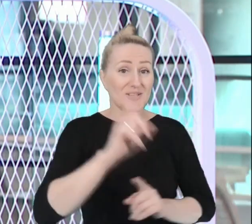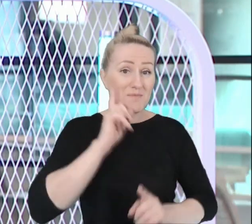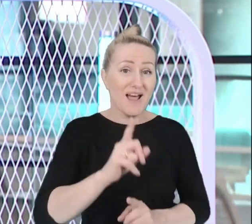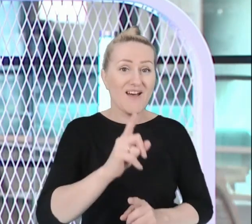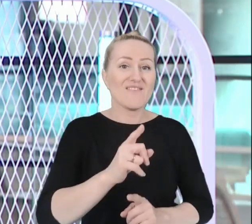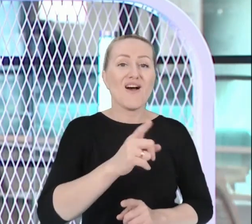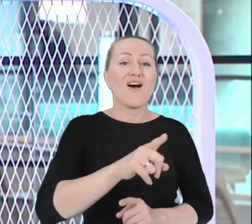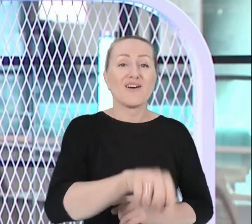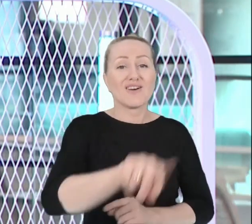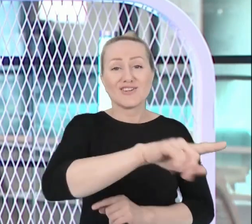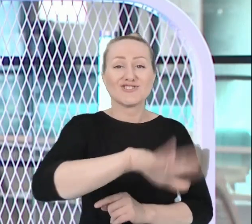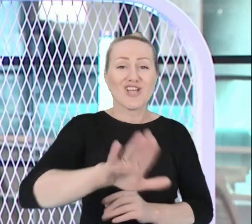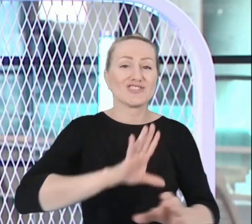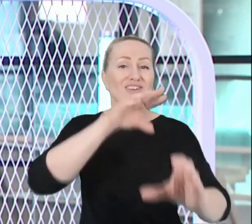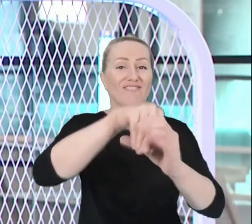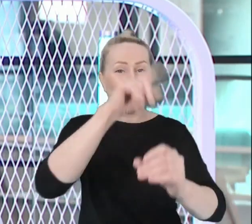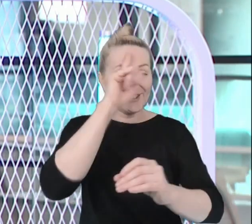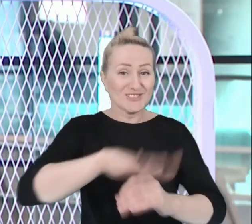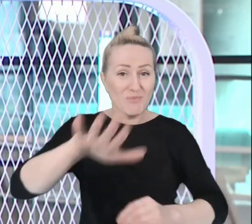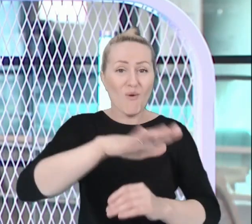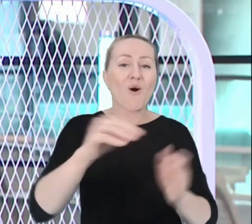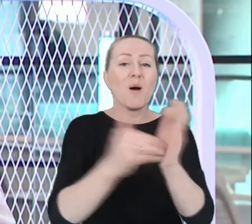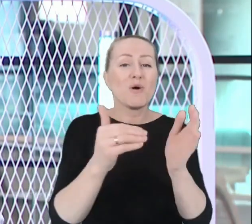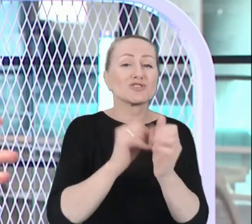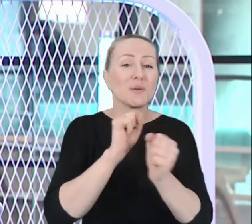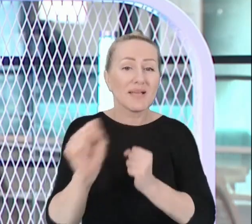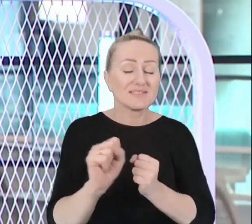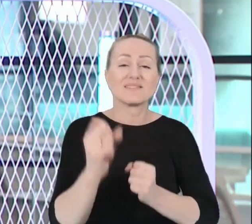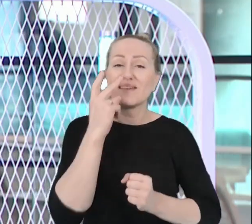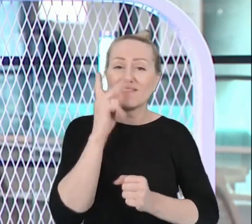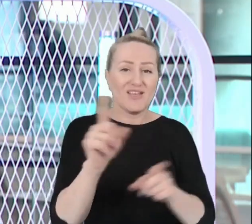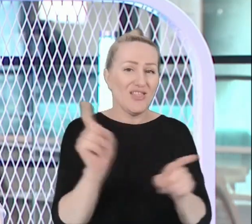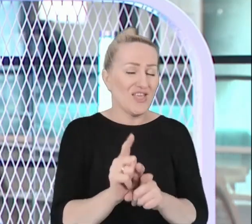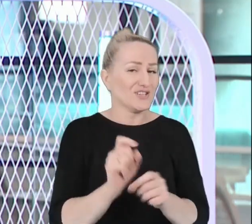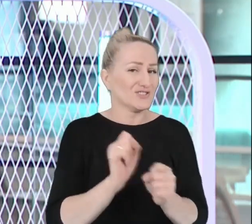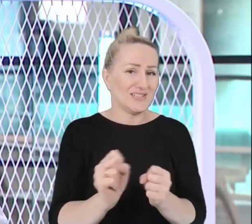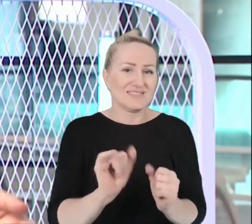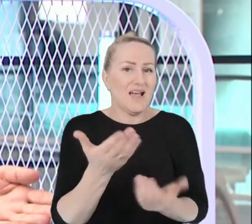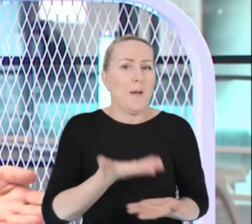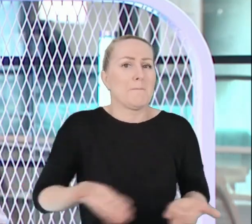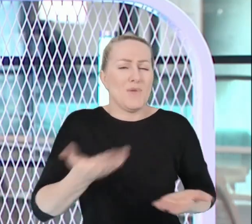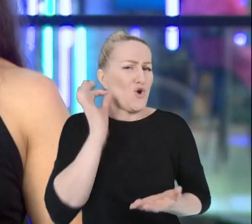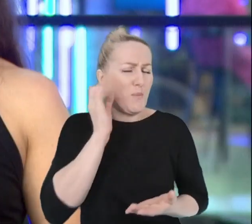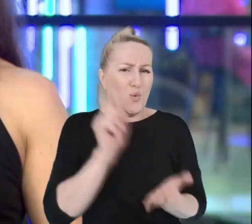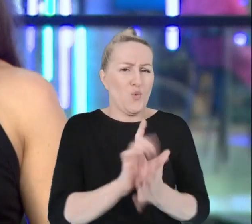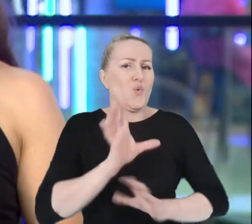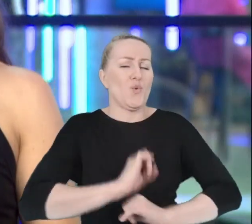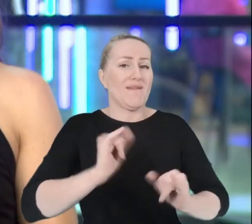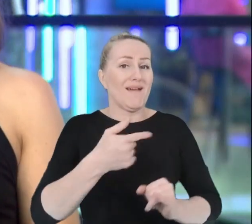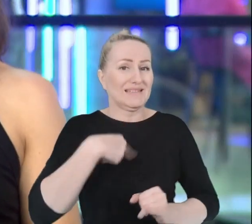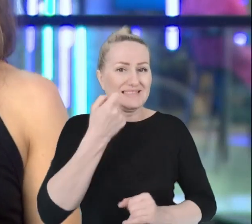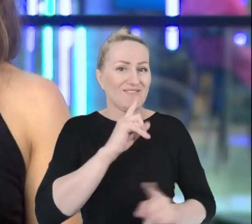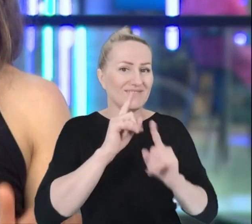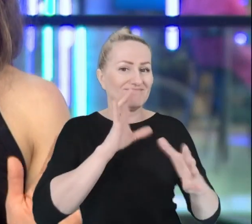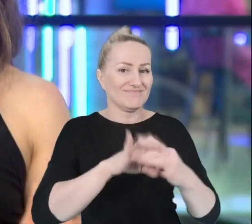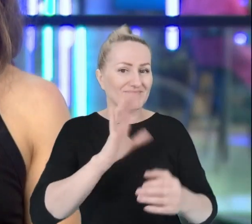społeczeństwo i jest pożądane w pewnym sensie, no to też jest intrygujące, jak my to rozdzielamy. To zaraz jeszcze o tym porozmawiamy. Ale kontynuować oczywiście. Z tymi